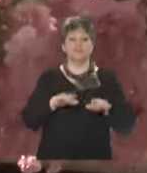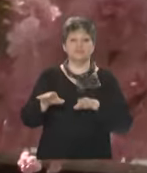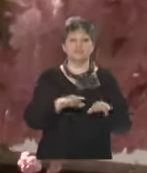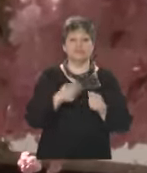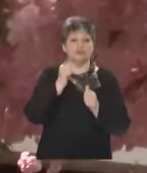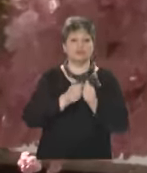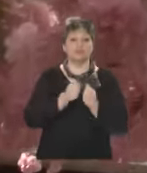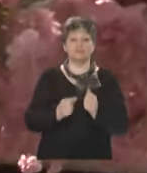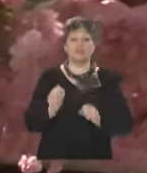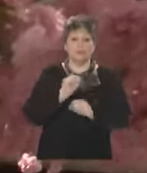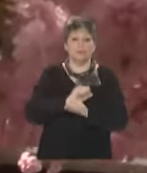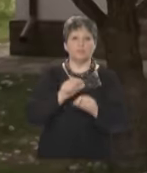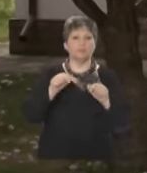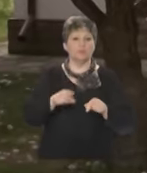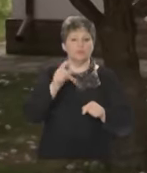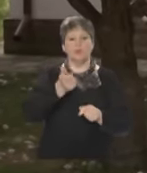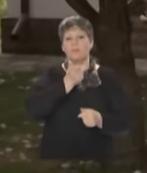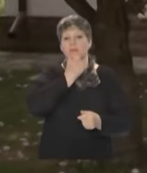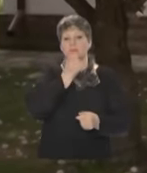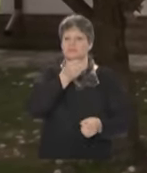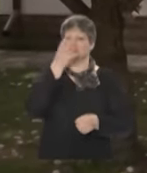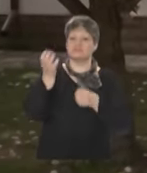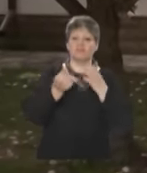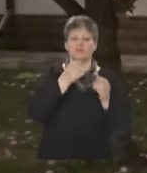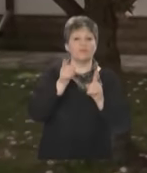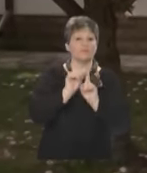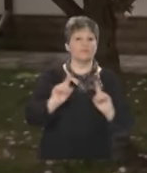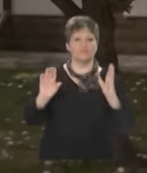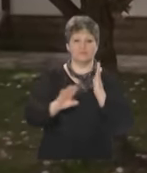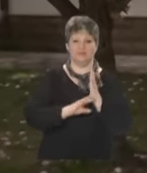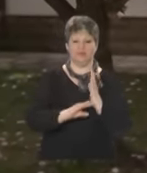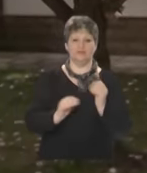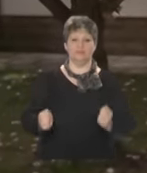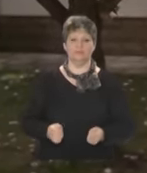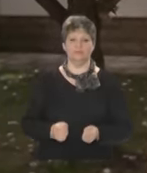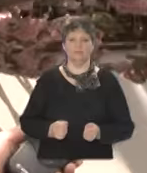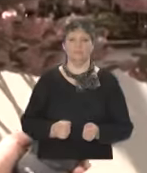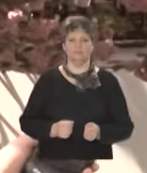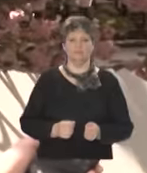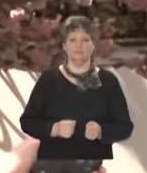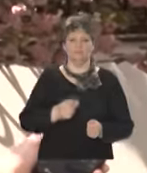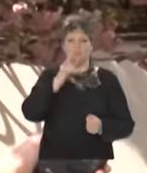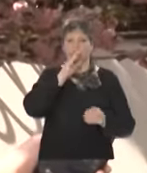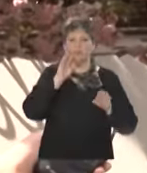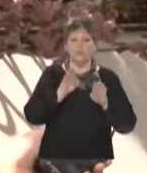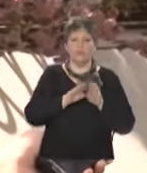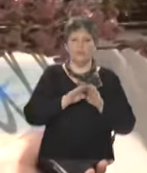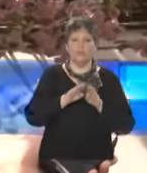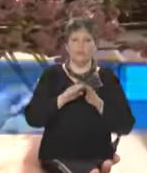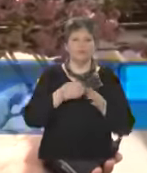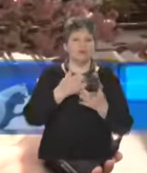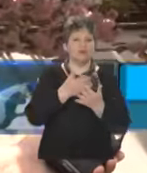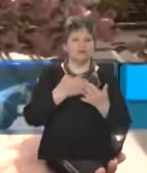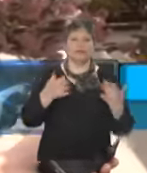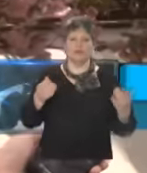буденних справах, часто зупиняються тут. Вони милуються квітами екзотичного дерева. Вони схожі і на гвоздику,